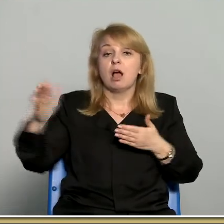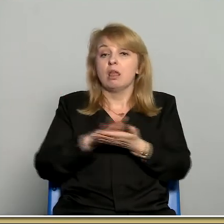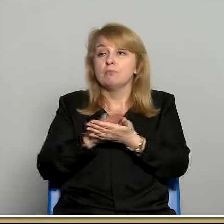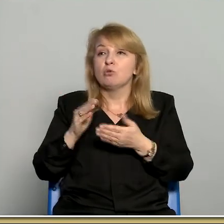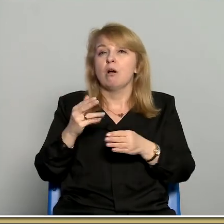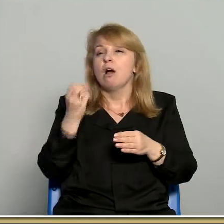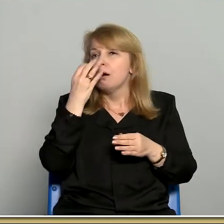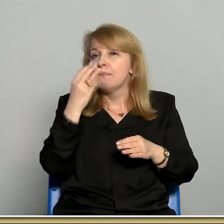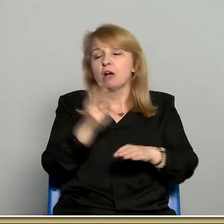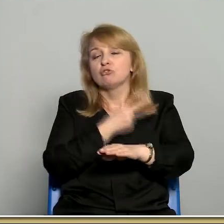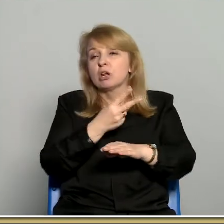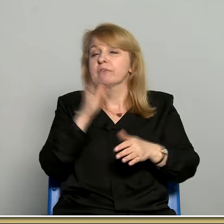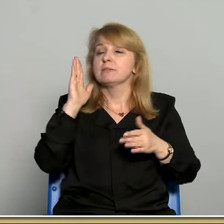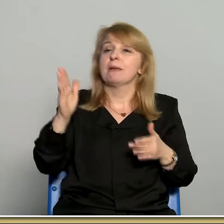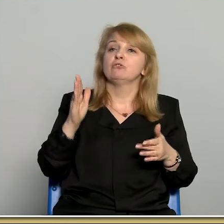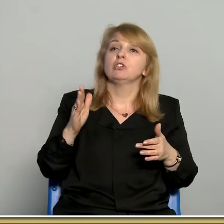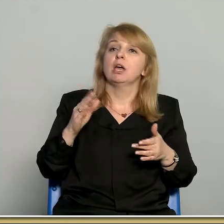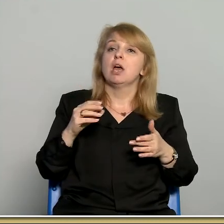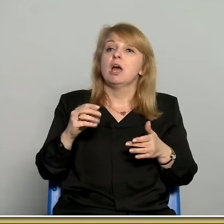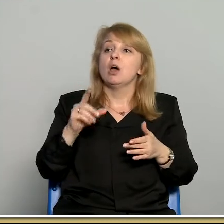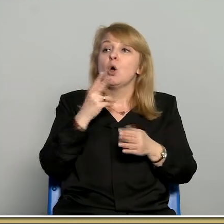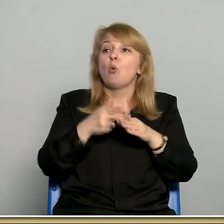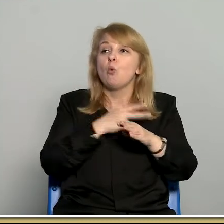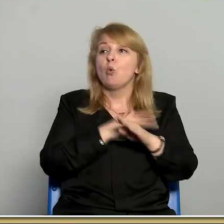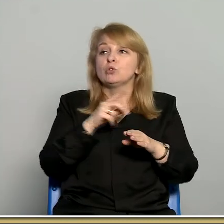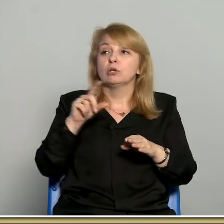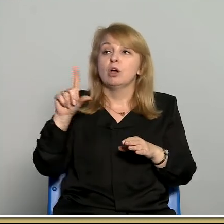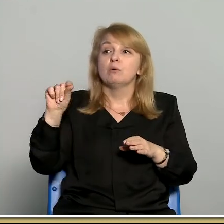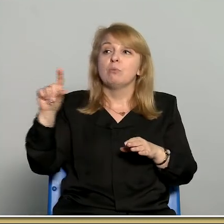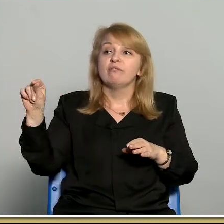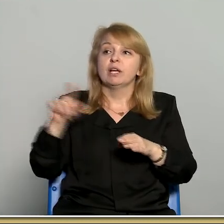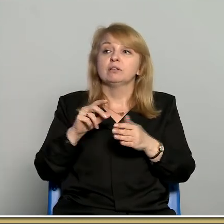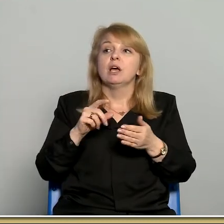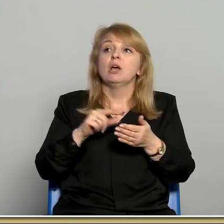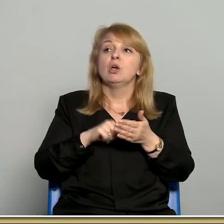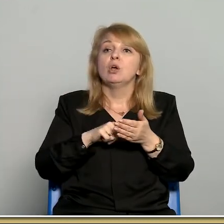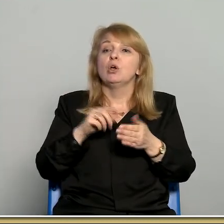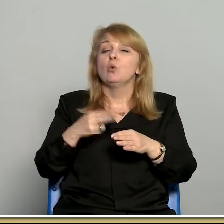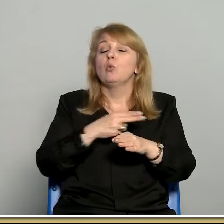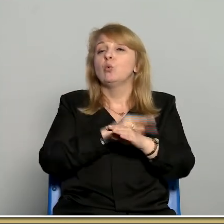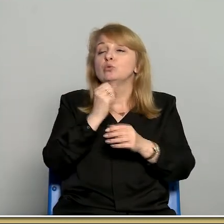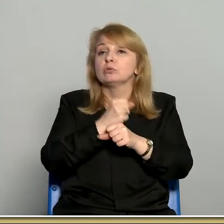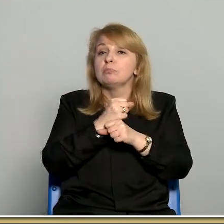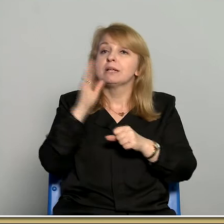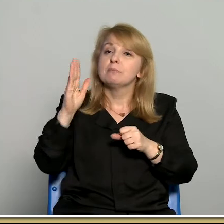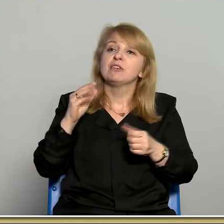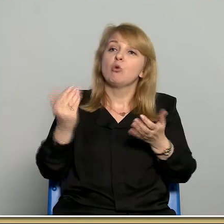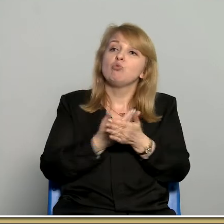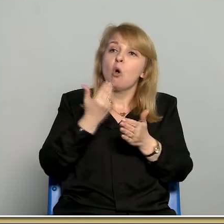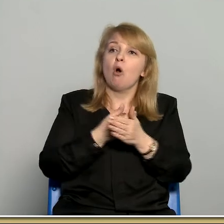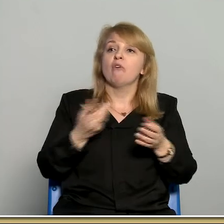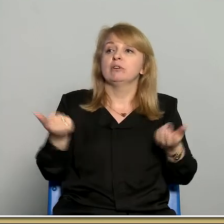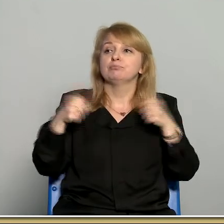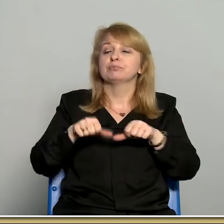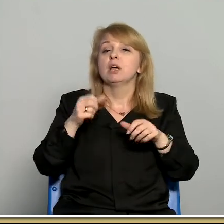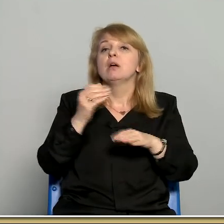czerwca to będzie ten czas, kiedy Powiatowe Urzędy Pracy będą aplikowały ośrodki z Regionalnego Programu Operacyjnego na lata 14